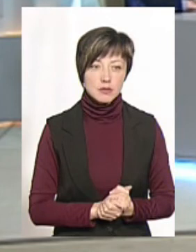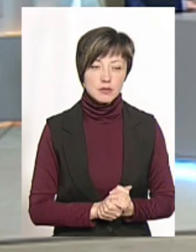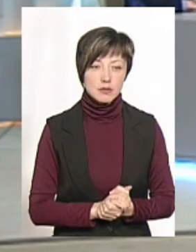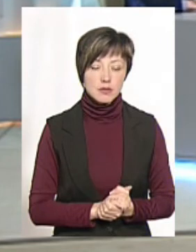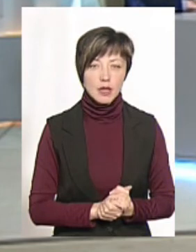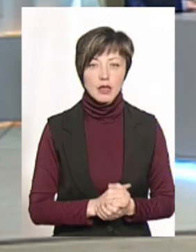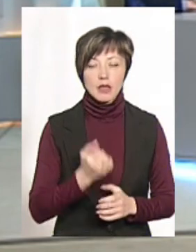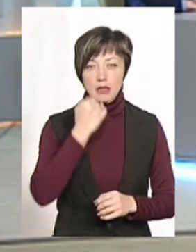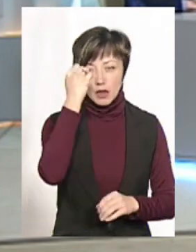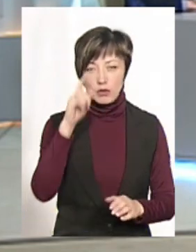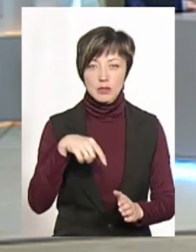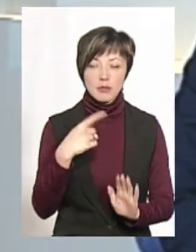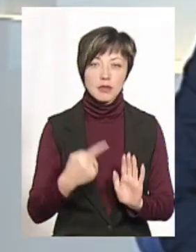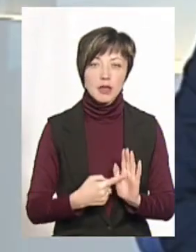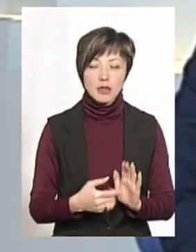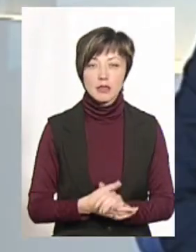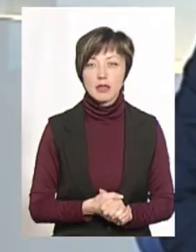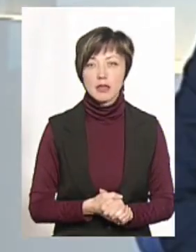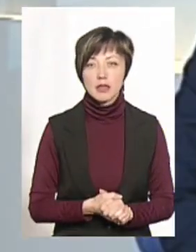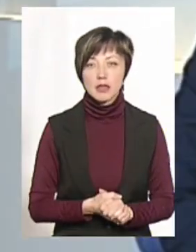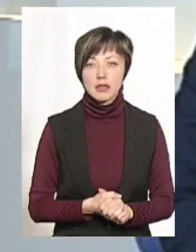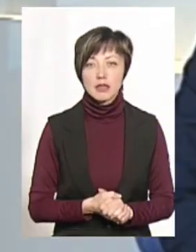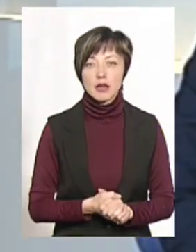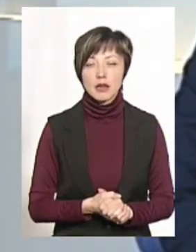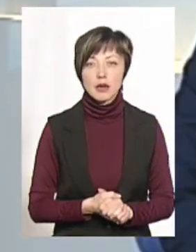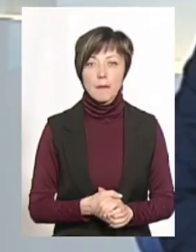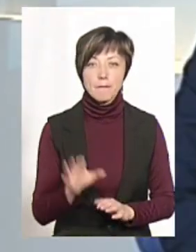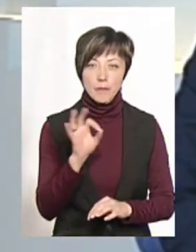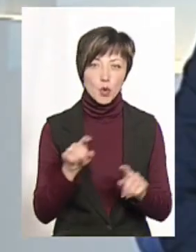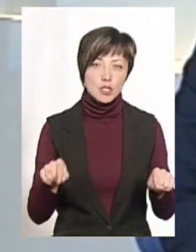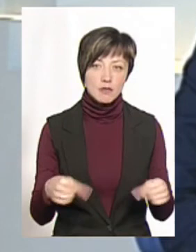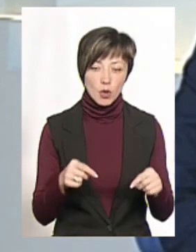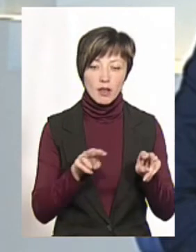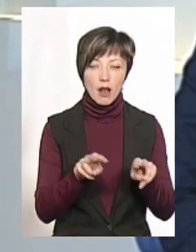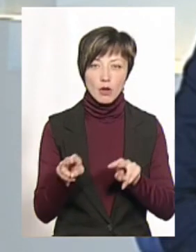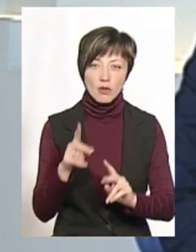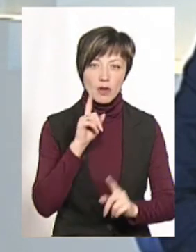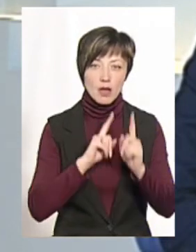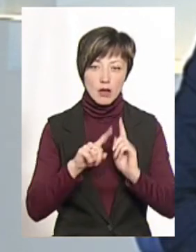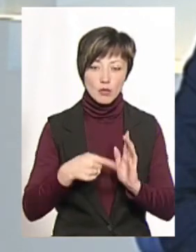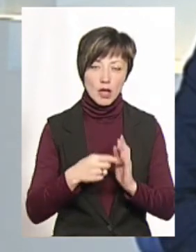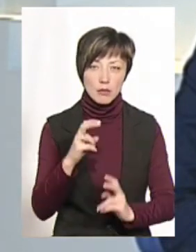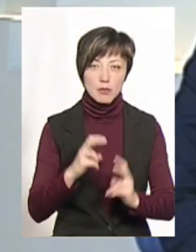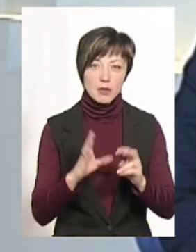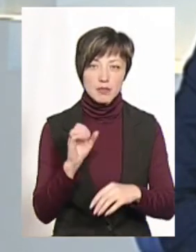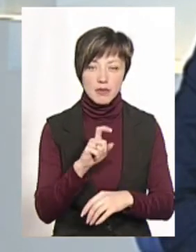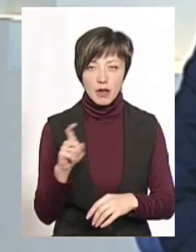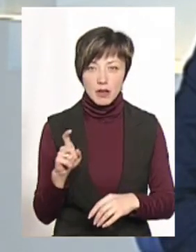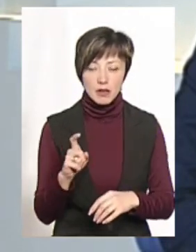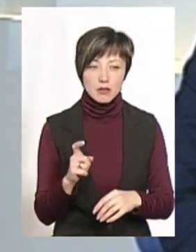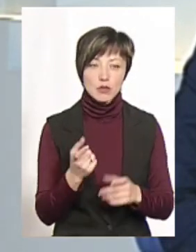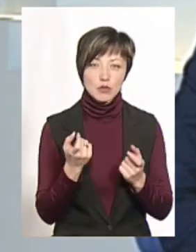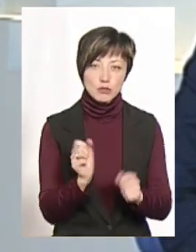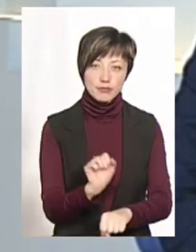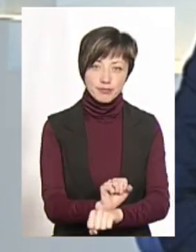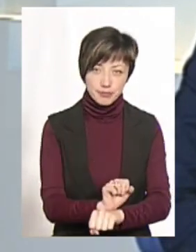Дякую, власне, за запитання. Скажімо так, стосовно створення наглядових рад по комунальних підприємствах ми взяли